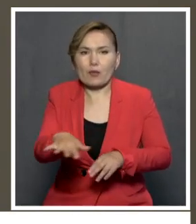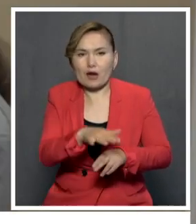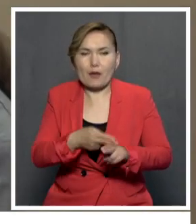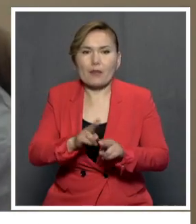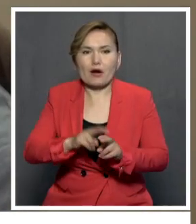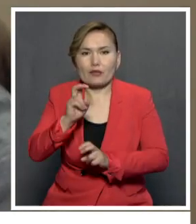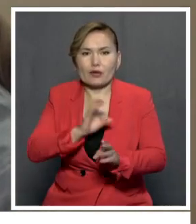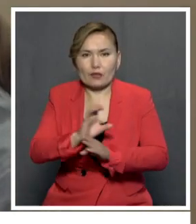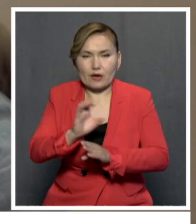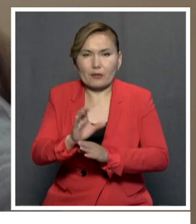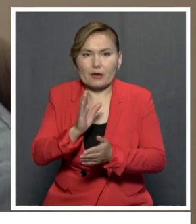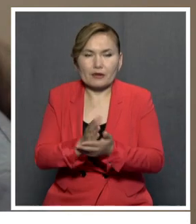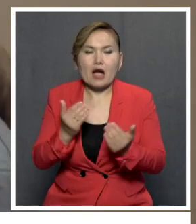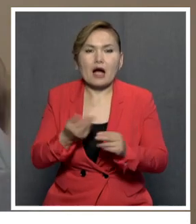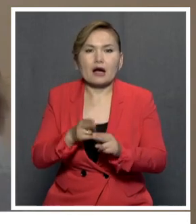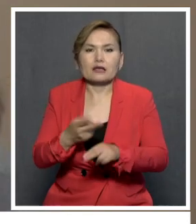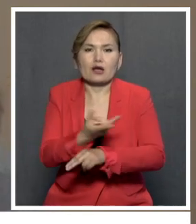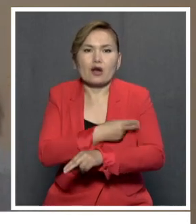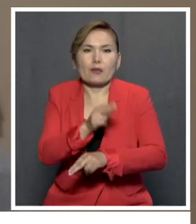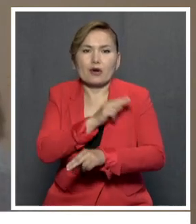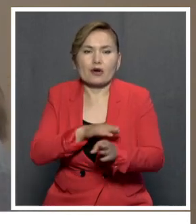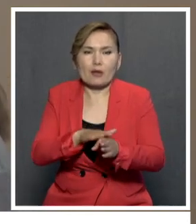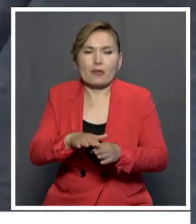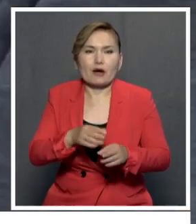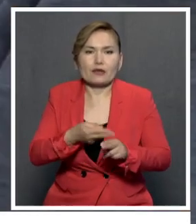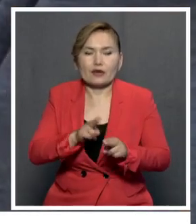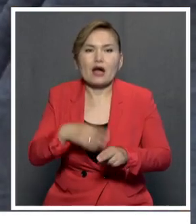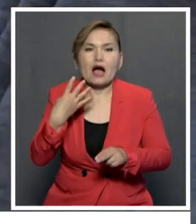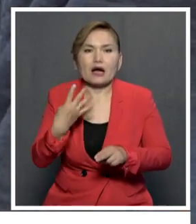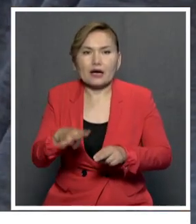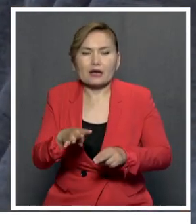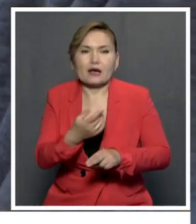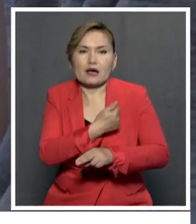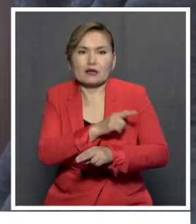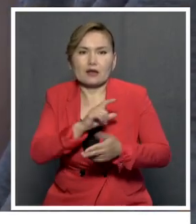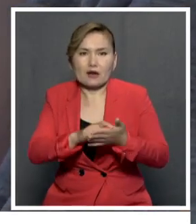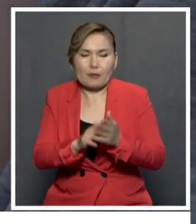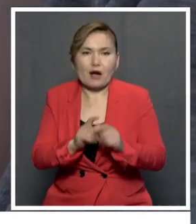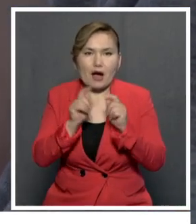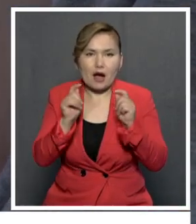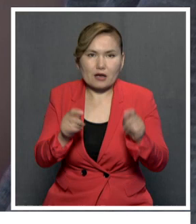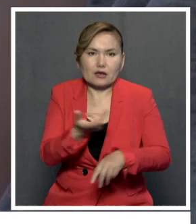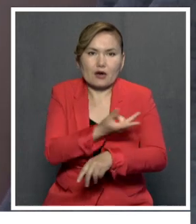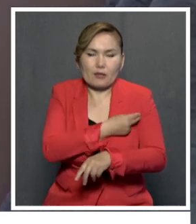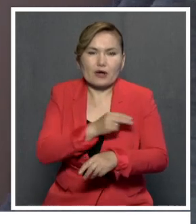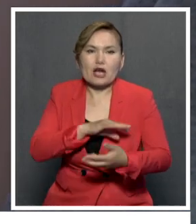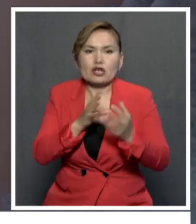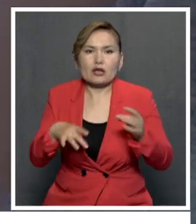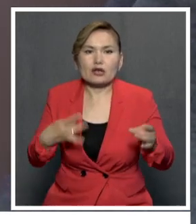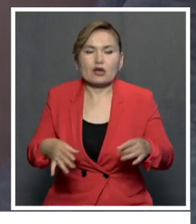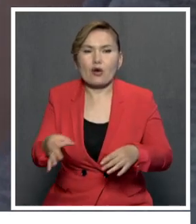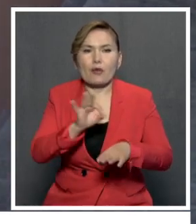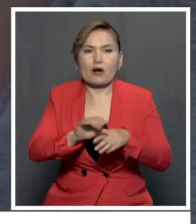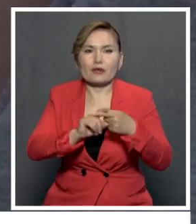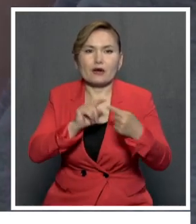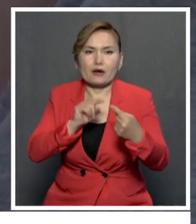өндірілген антивирус. Қазір екпе жұмыстары өңірдегі 40-тан астам арнайы орындарда егіліп жатыр. Жалпы Жамбыл облысында ковидке